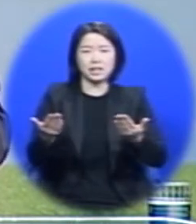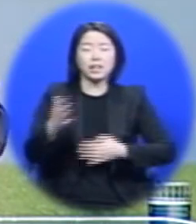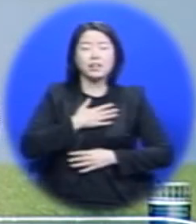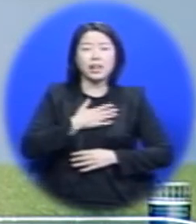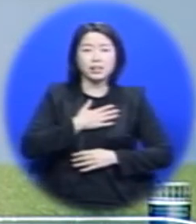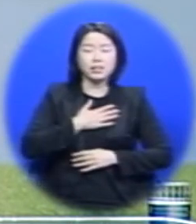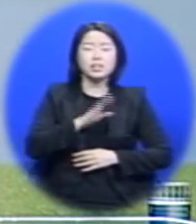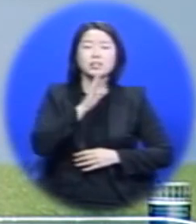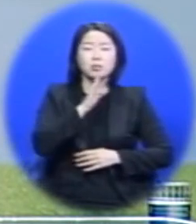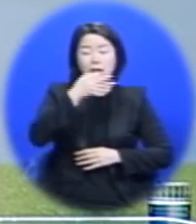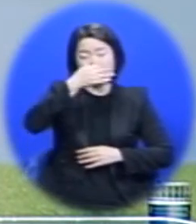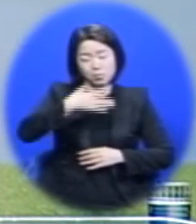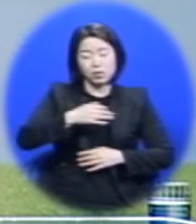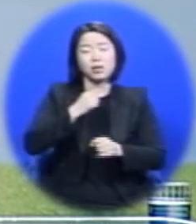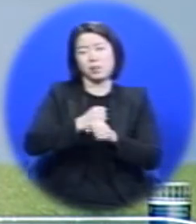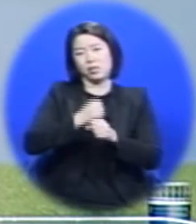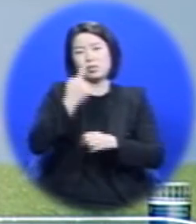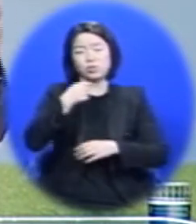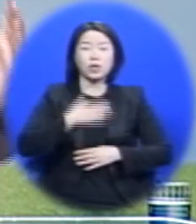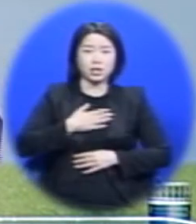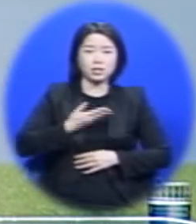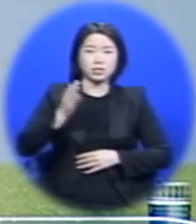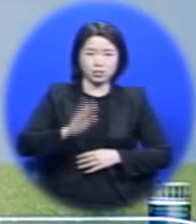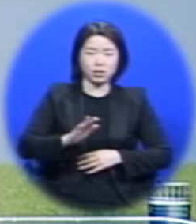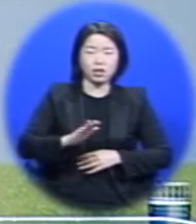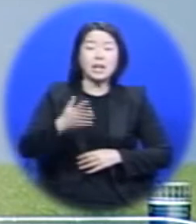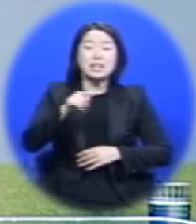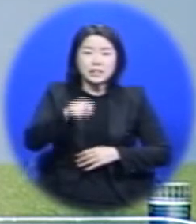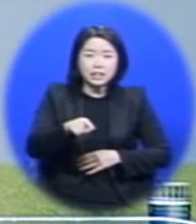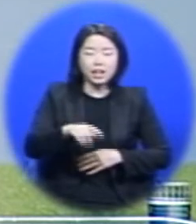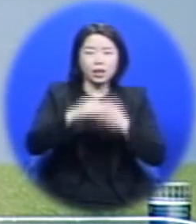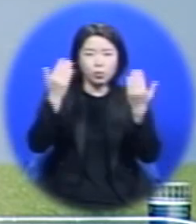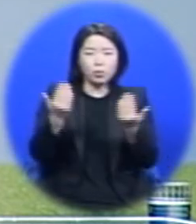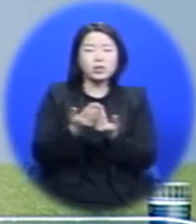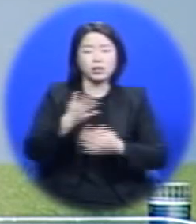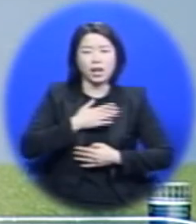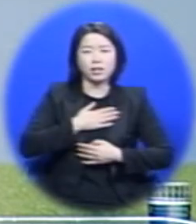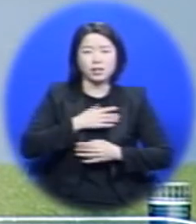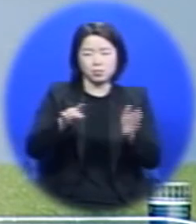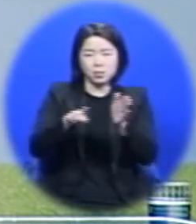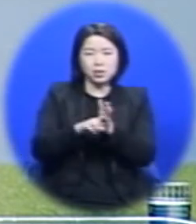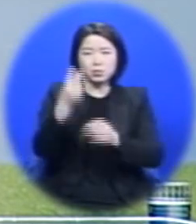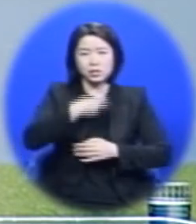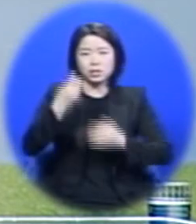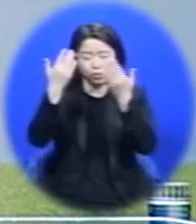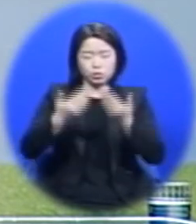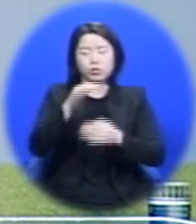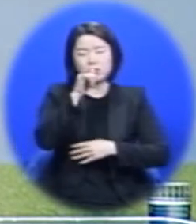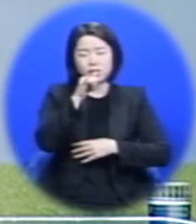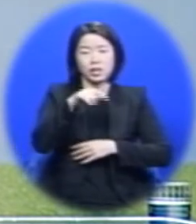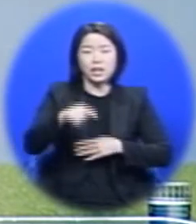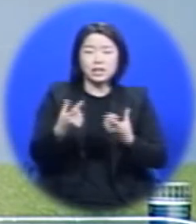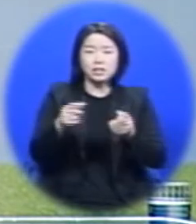저를 참 힘들게 하는 건 줄 알았어요. 그런데 그런 것들이 제 믿음을 지키고 있었던 거예요. 제가 그나마도 이런 믿음으로